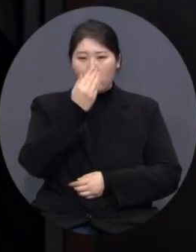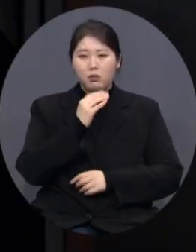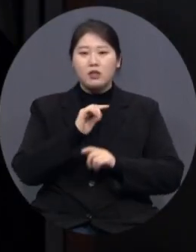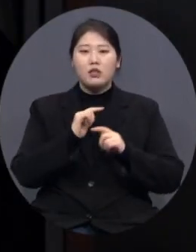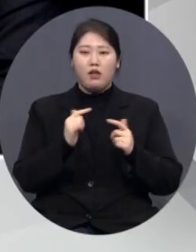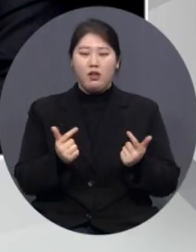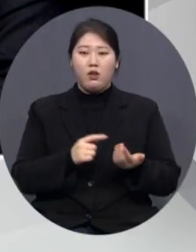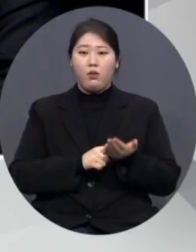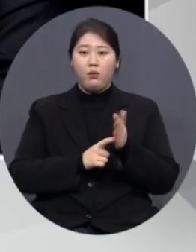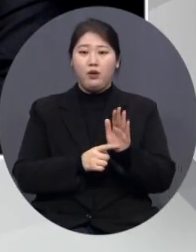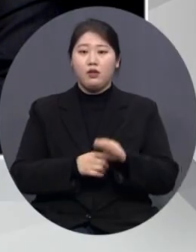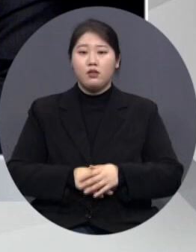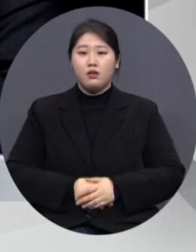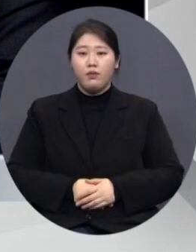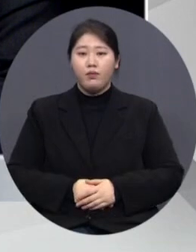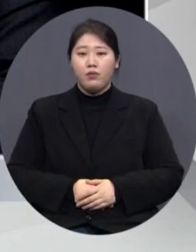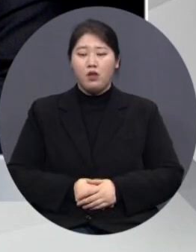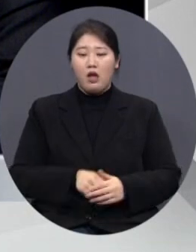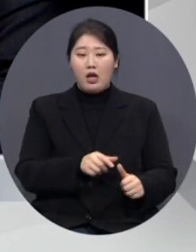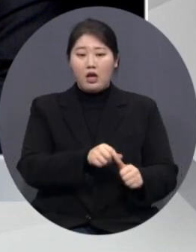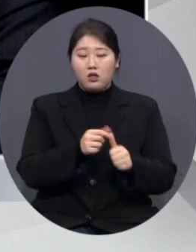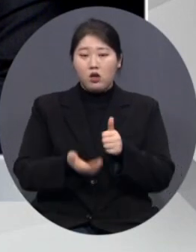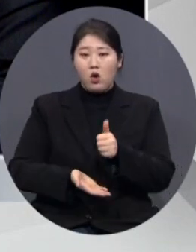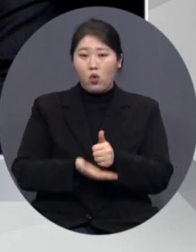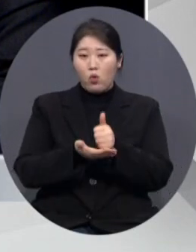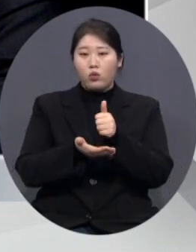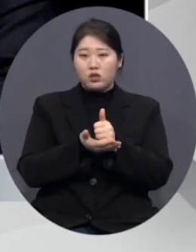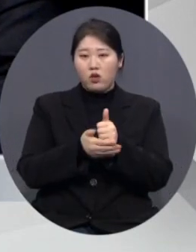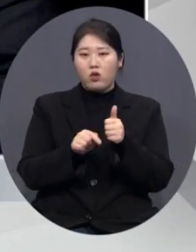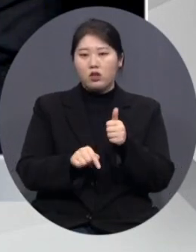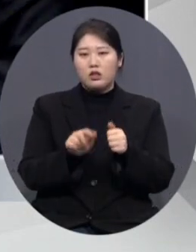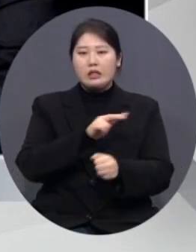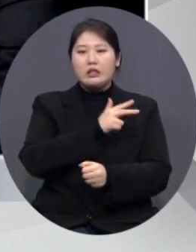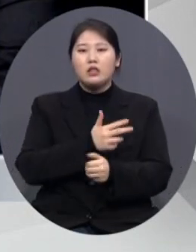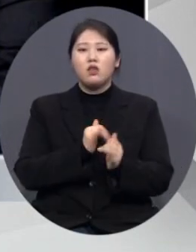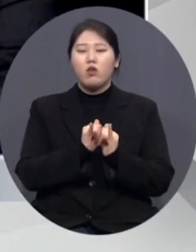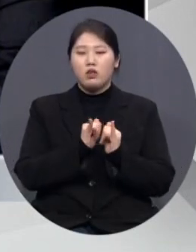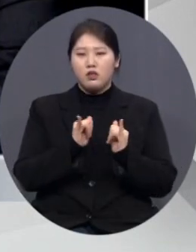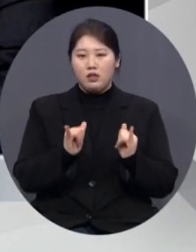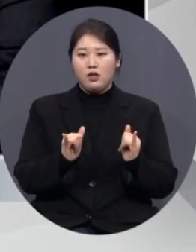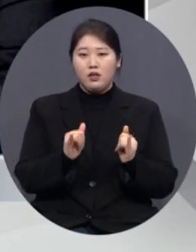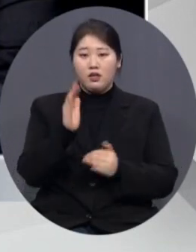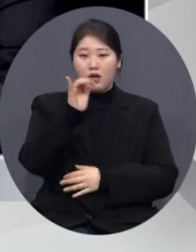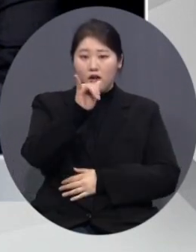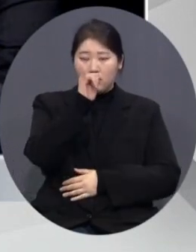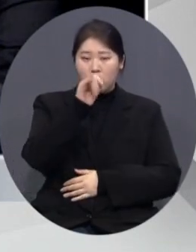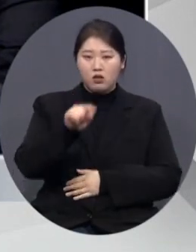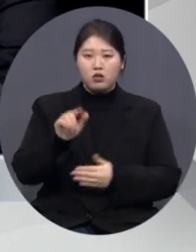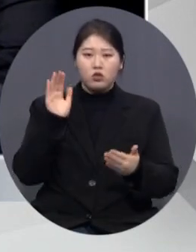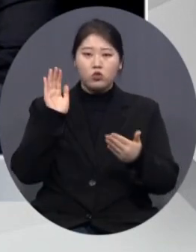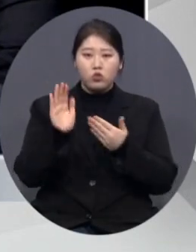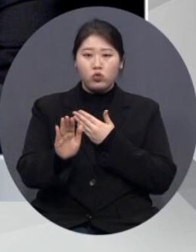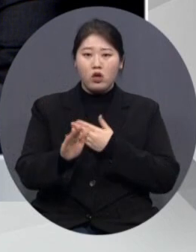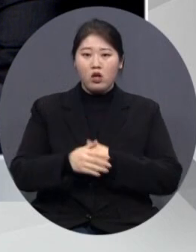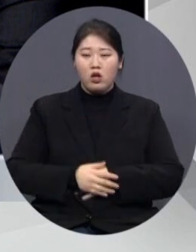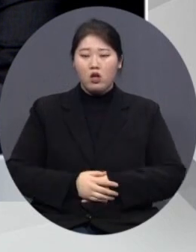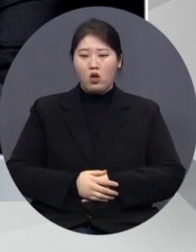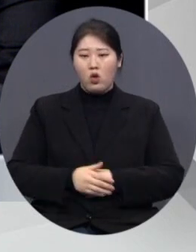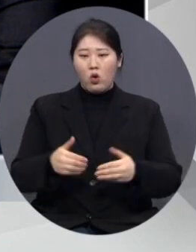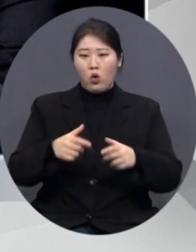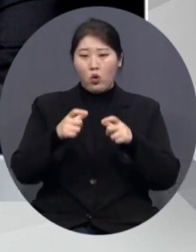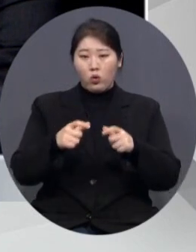맞받아쳤습니다 전략공천은 능력자다 말씀을 주셨었죠 그 공천 이후에 도당위원장이